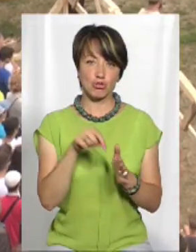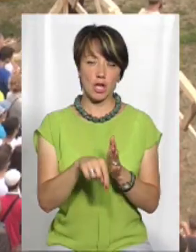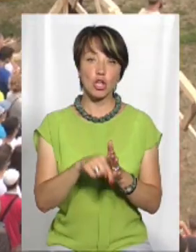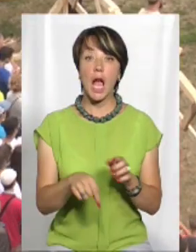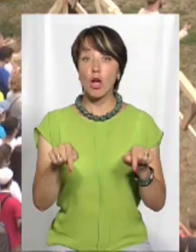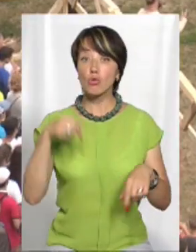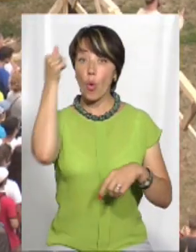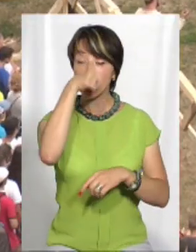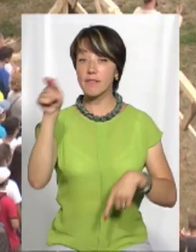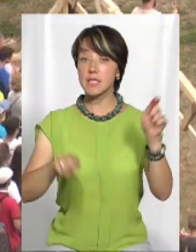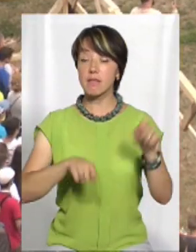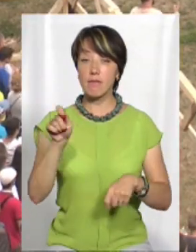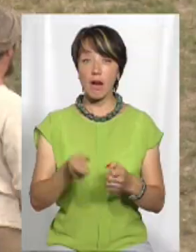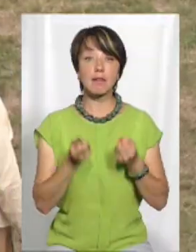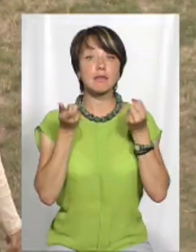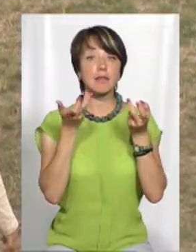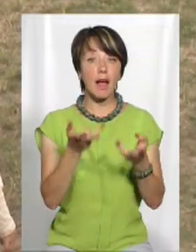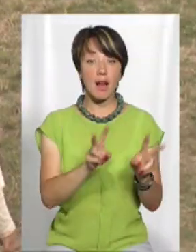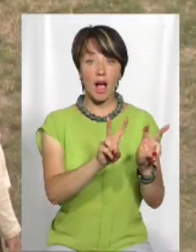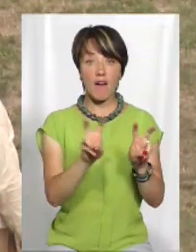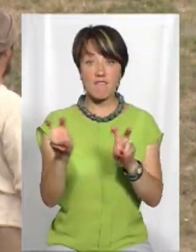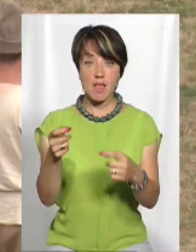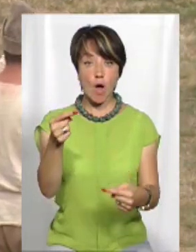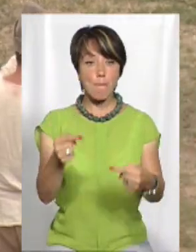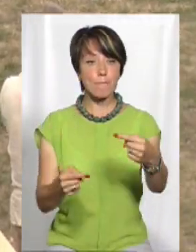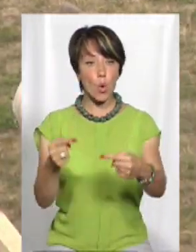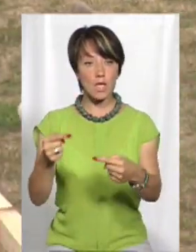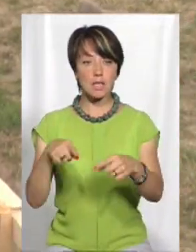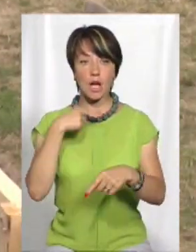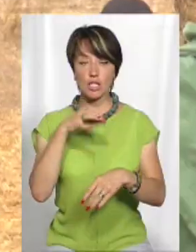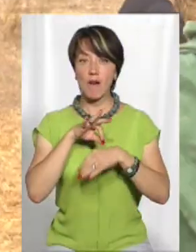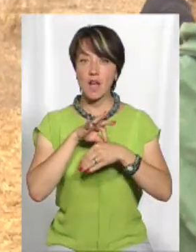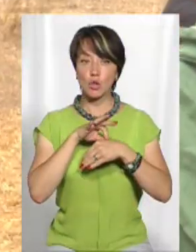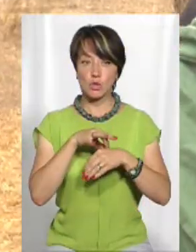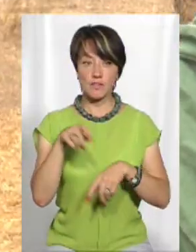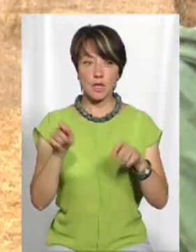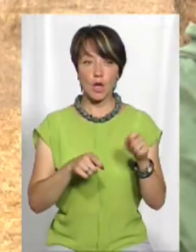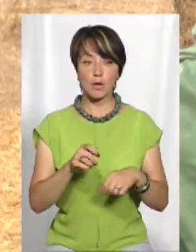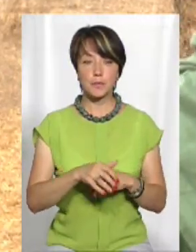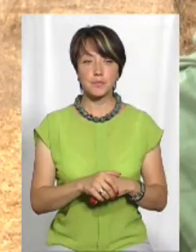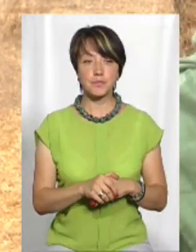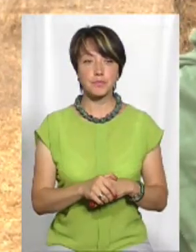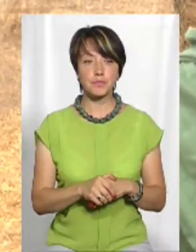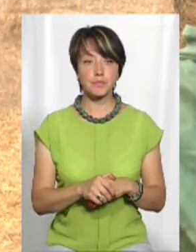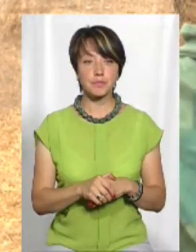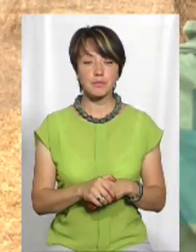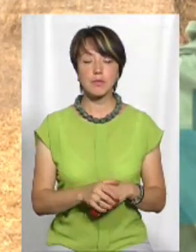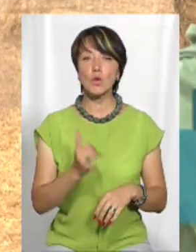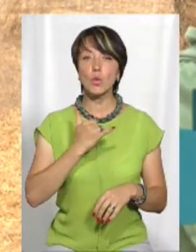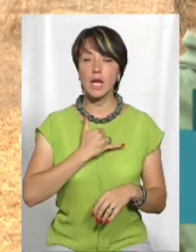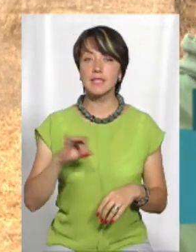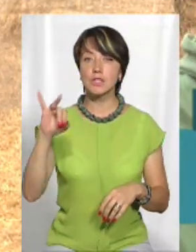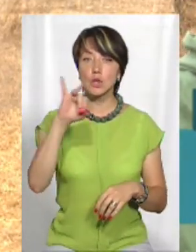Цьогоріч на фестивалі представив декілька видів поєдинків, каже ведучий фестивалю Дмитро Чернов. У нас в історичному середньовічному бою є. У нас